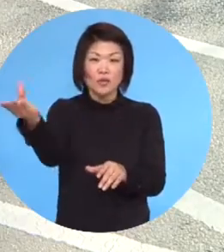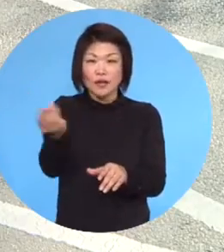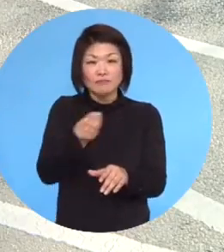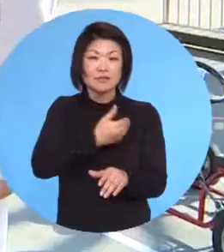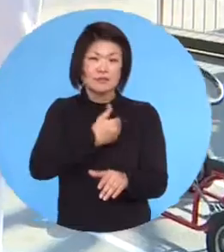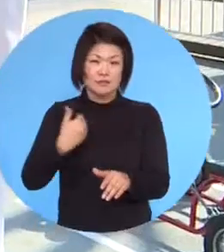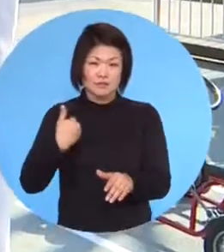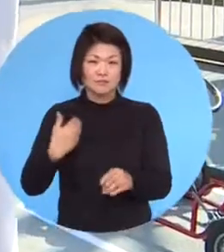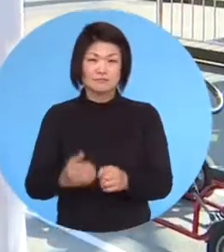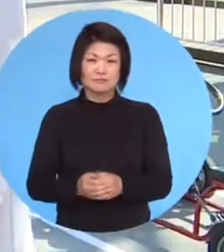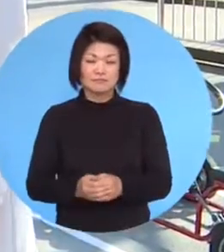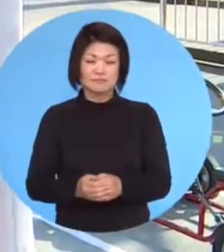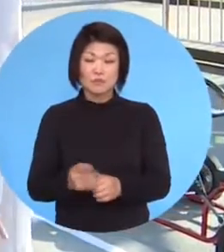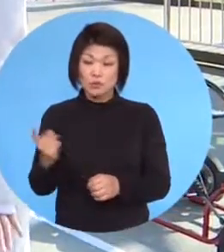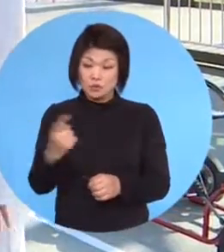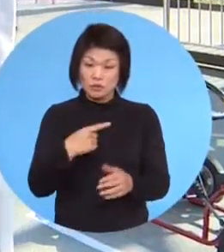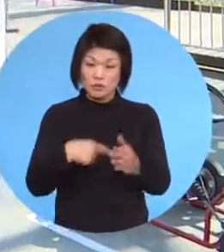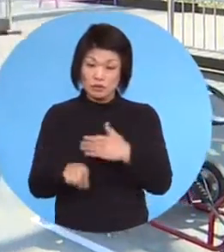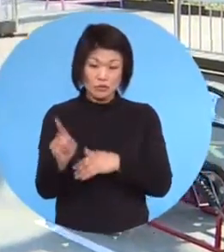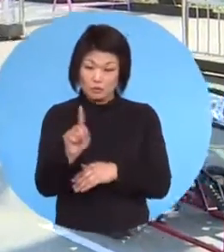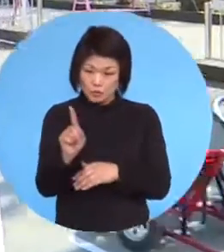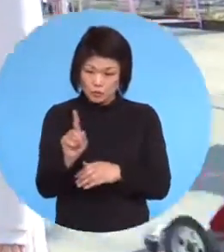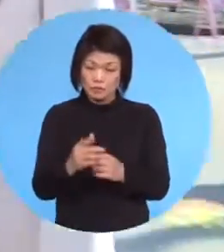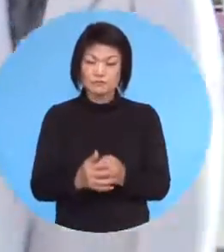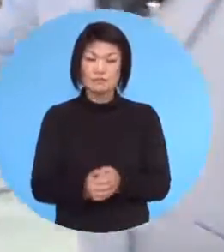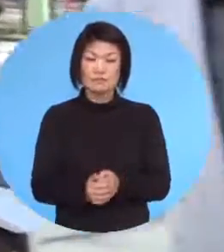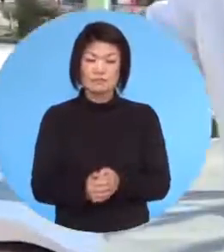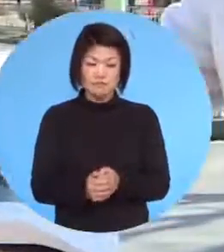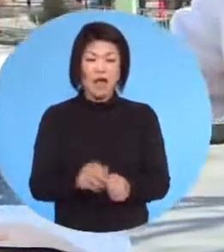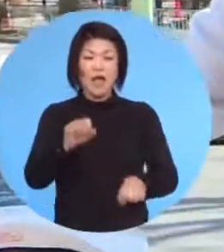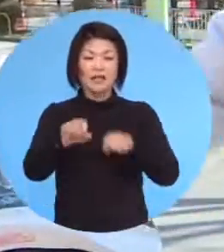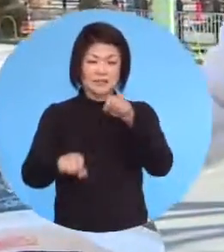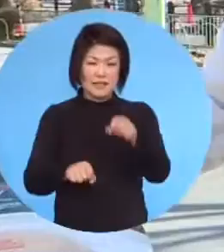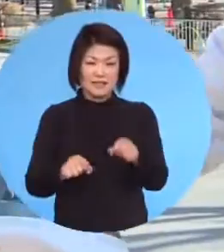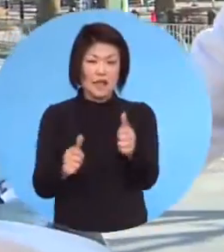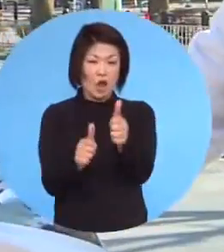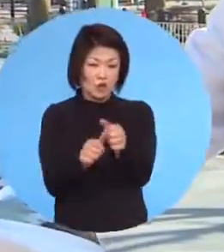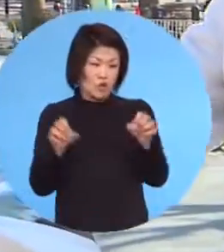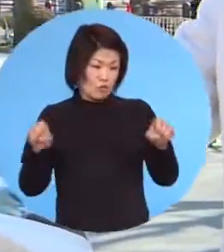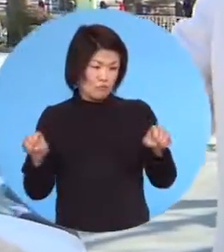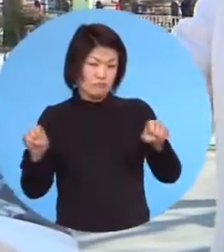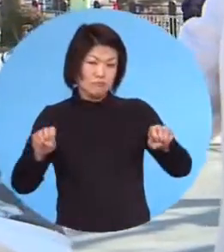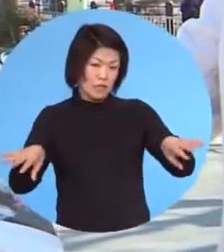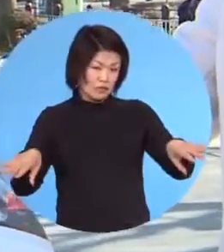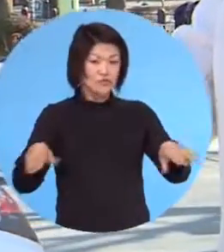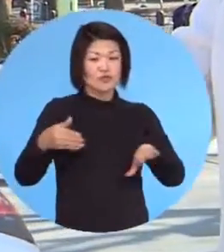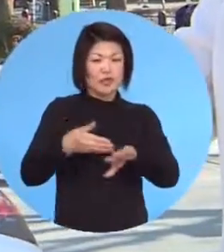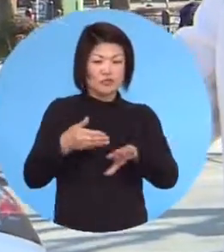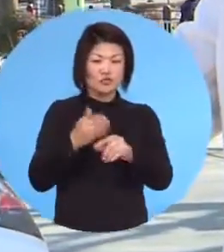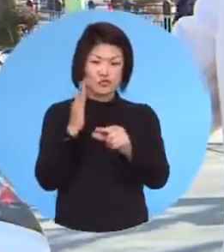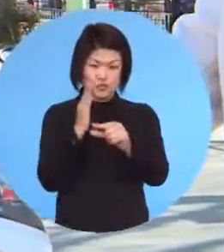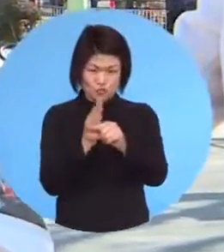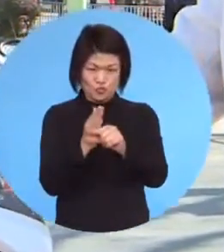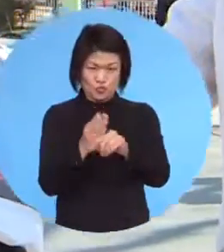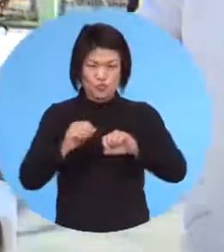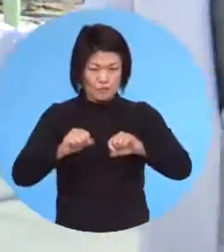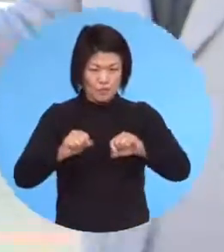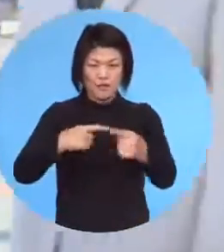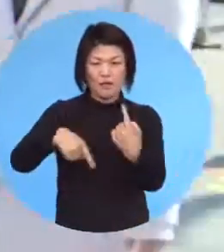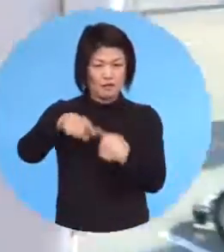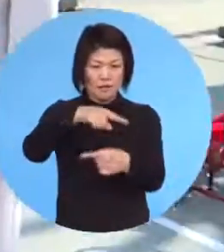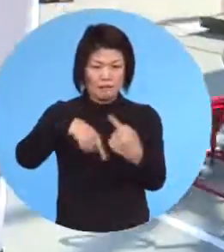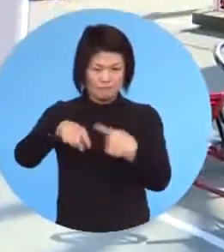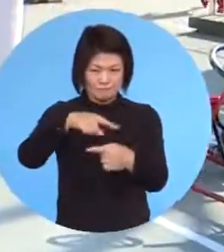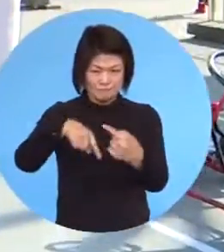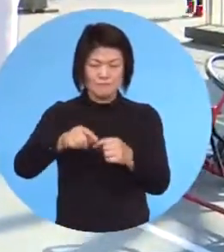うですよ。今日はどうしてここの公園に来られたんですか？ 今自転車の補助なしの練習中なので、頑張って、ね、今何